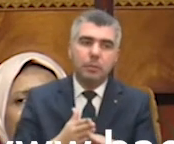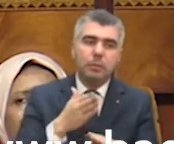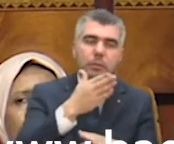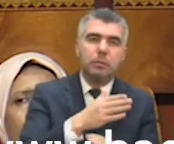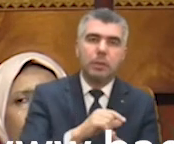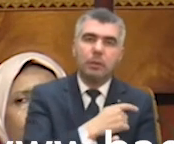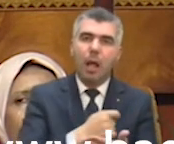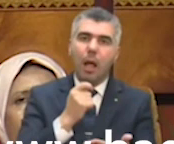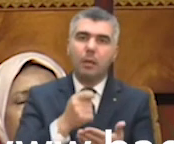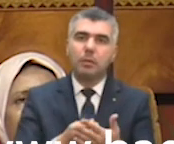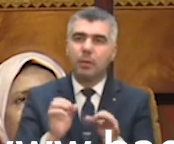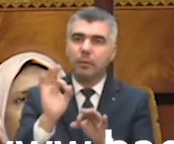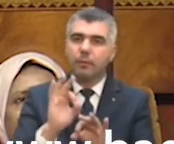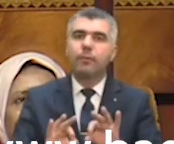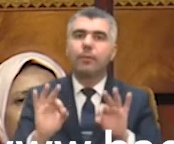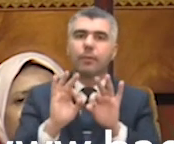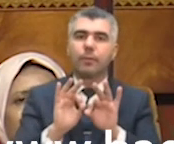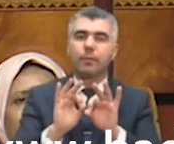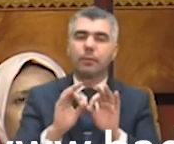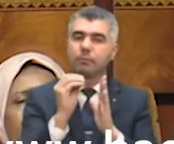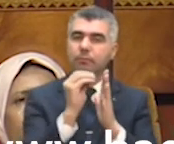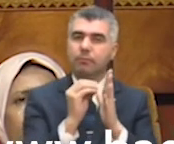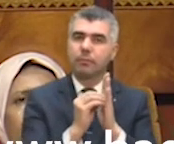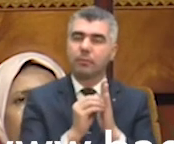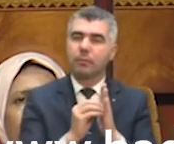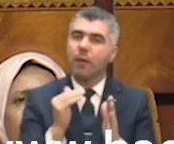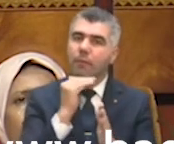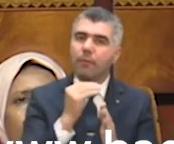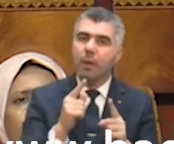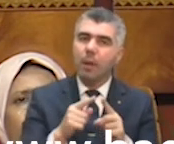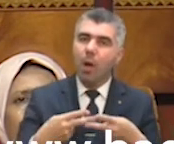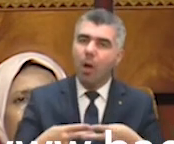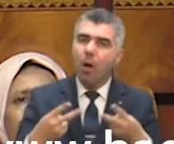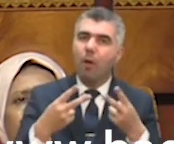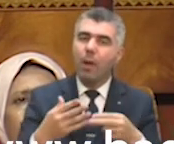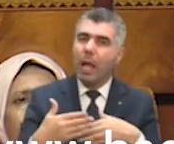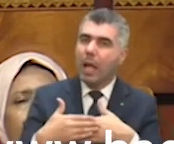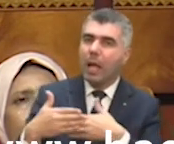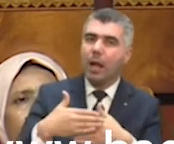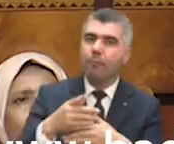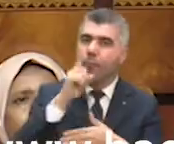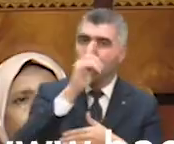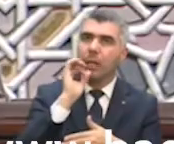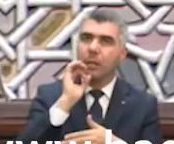التمرين. لذلك نتطلع السيد الوزير العدل المحترم إلى إخراج هذه المؤسسة إلى حيز الوجود في أقرب الأجال،